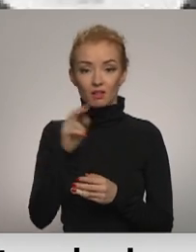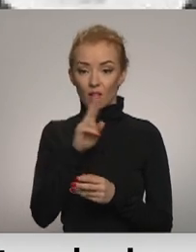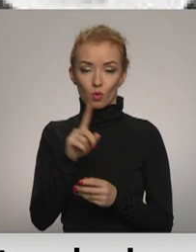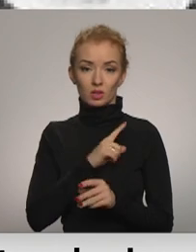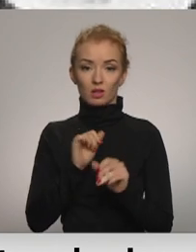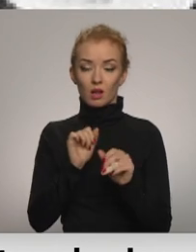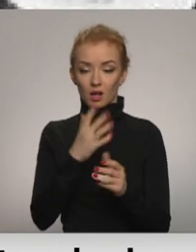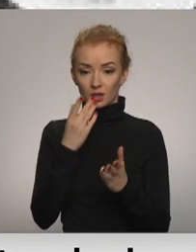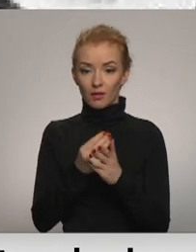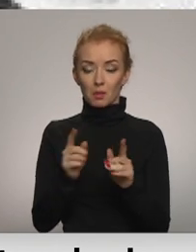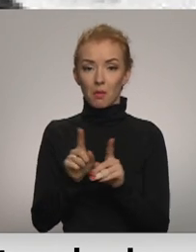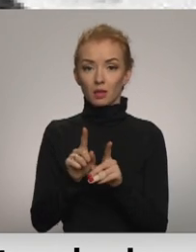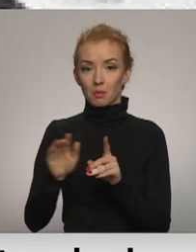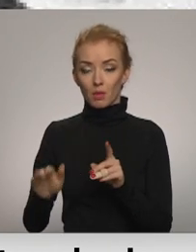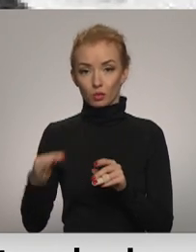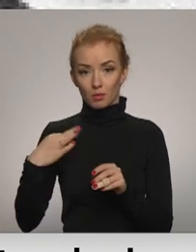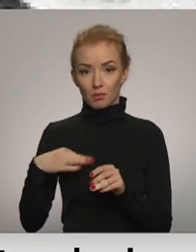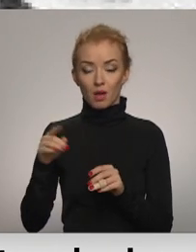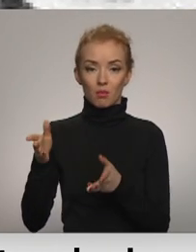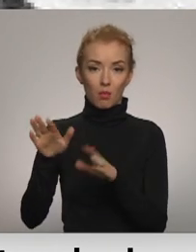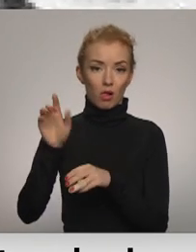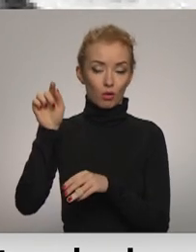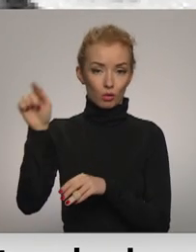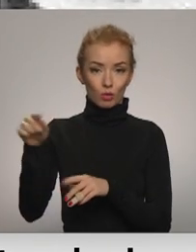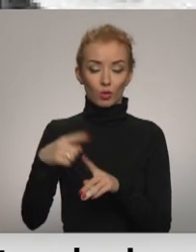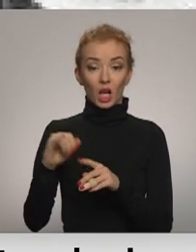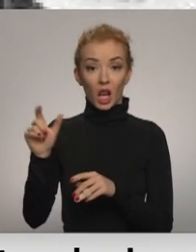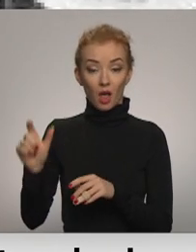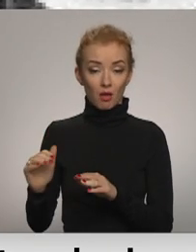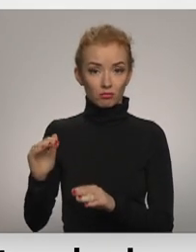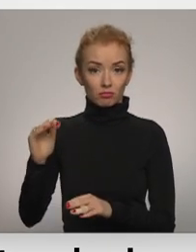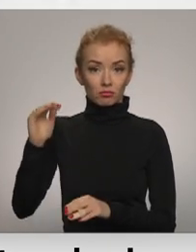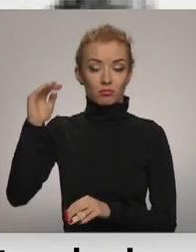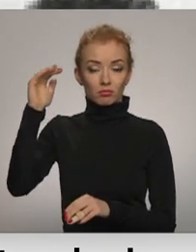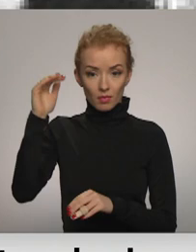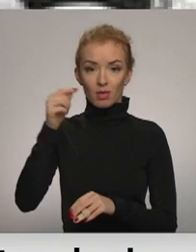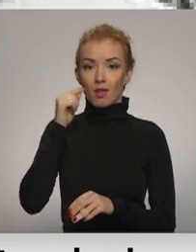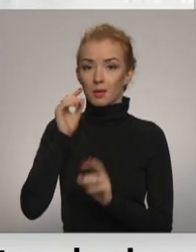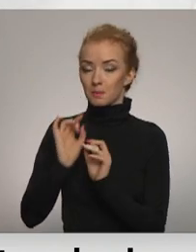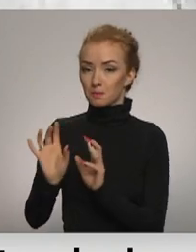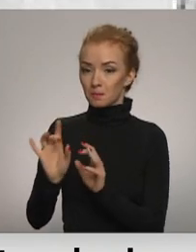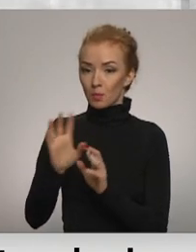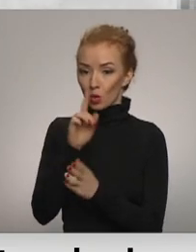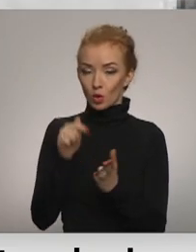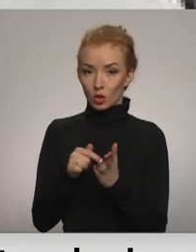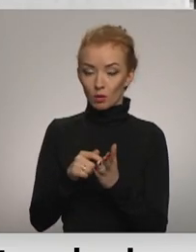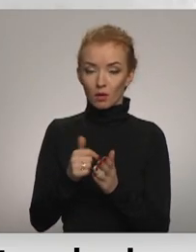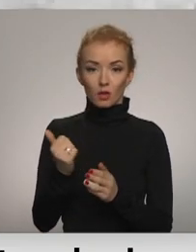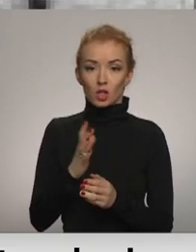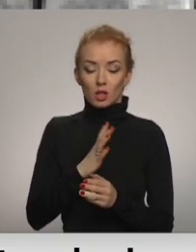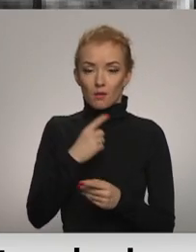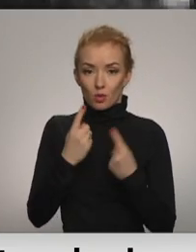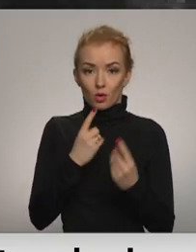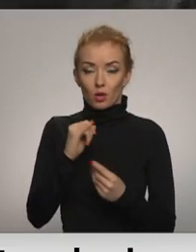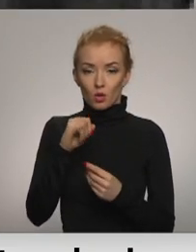nosargāt savas māsas mazo meitiņu, kura palika geto. Ilenai jau pieaugušai būdamai tētis izstāstīja par notikušo. Viņš nesot varējis par to runāt,